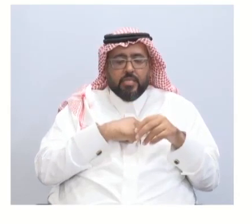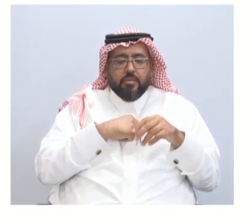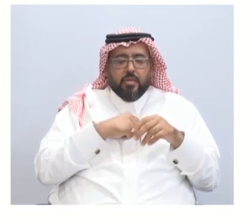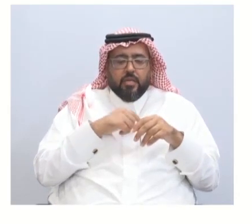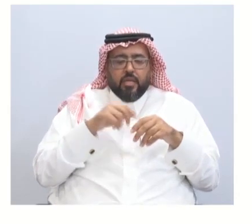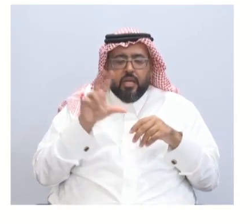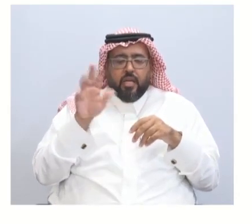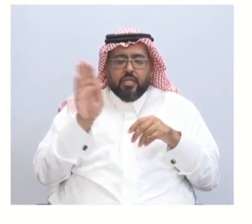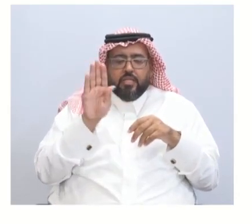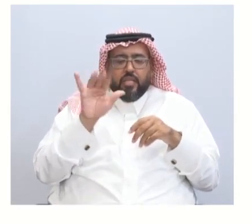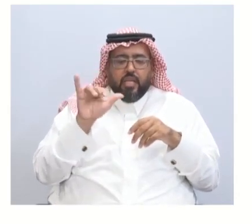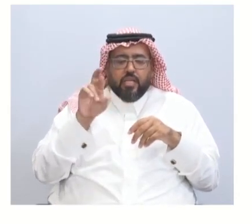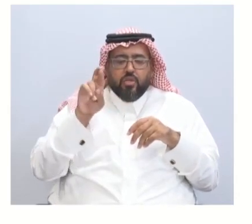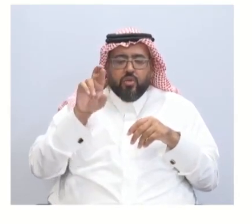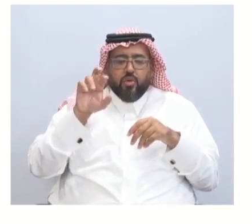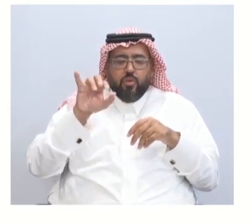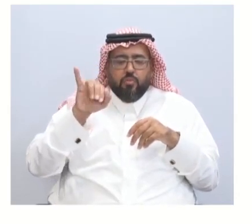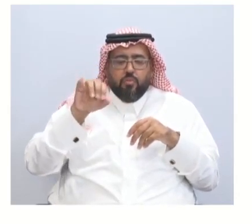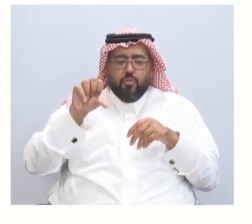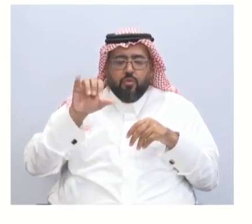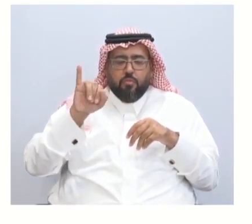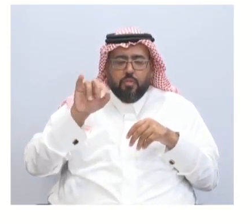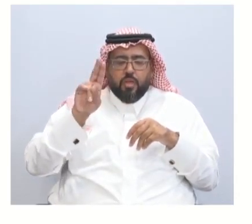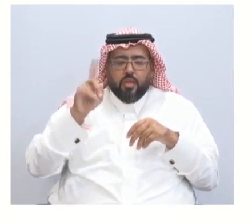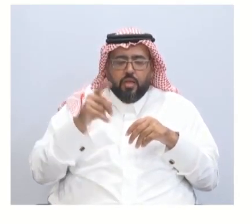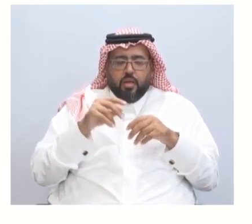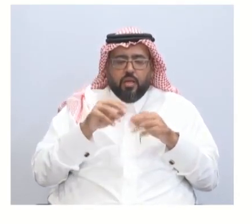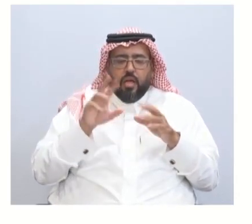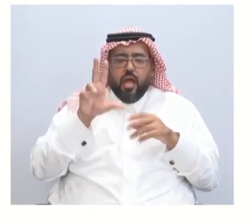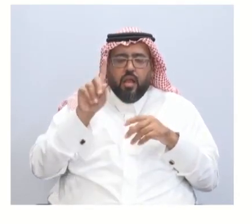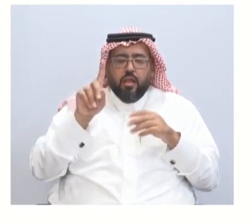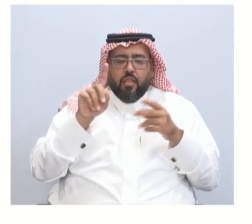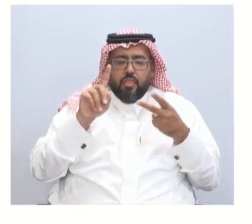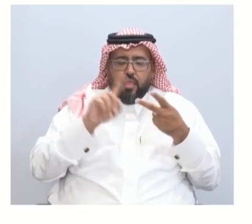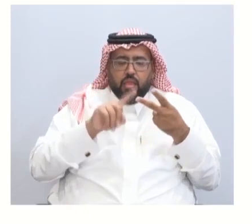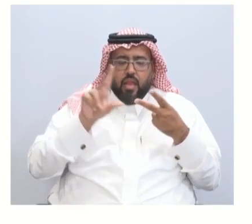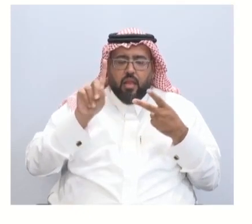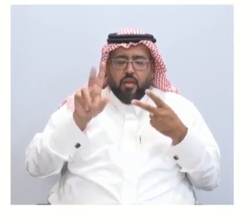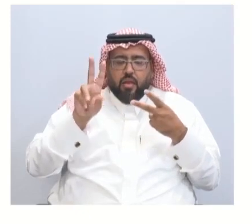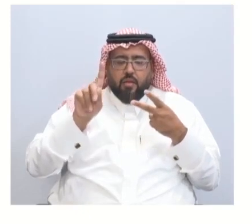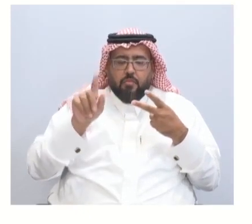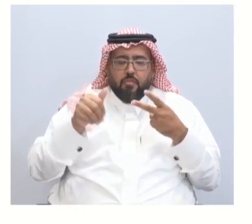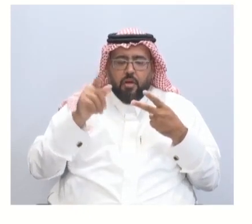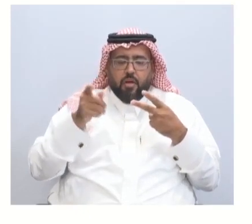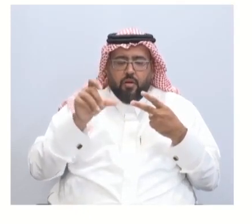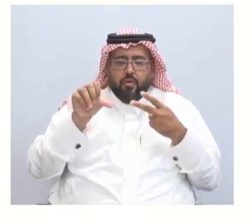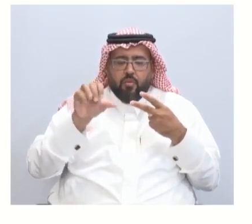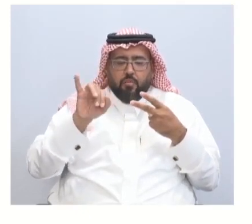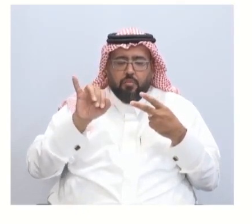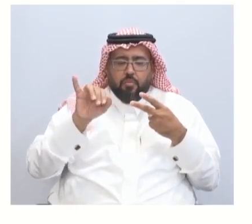جهاز السيزر هل هو جهاز الباروميتر هل هو جهاز السونار ام